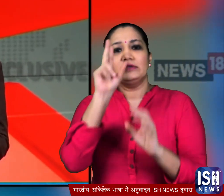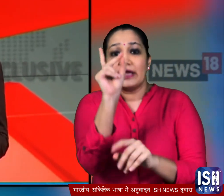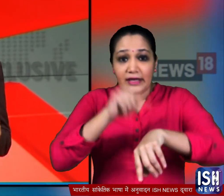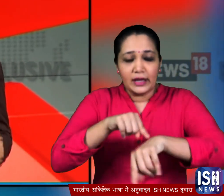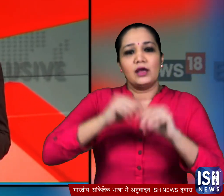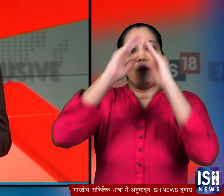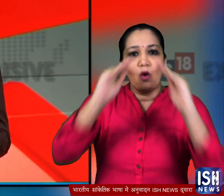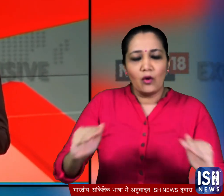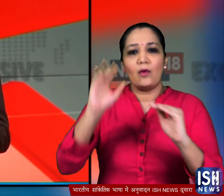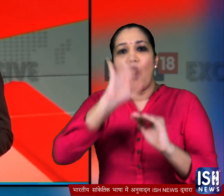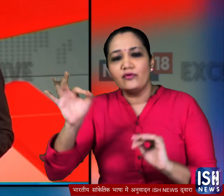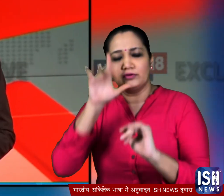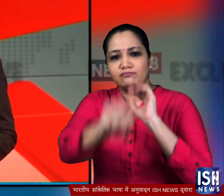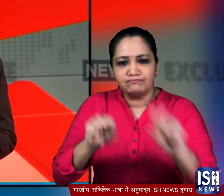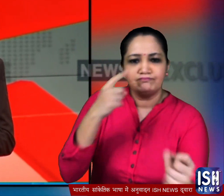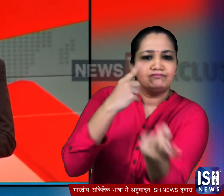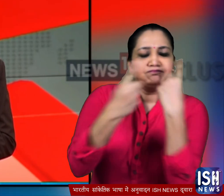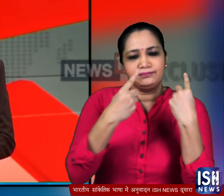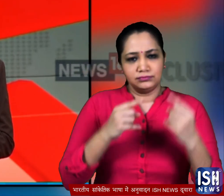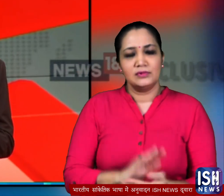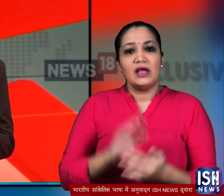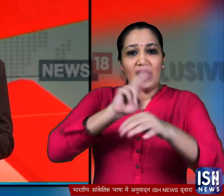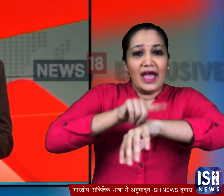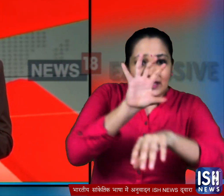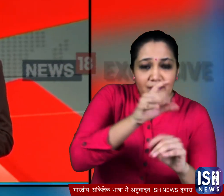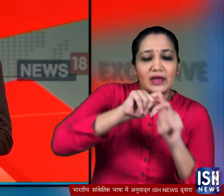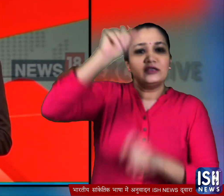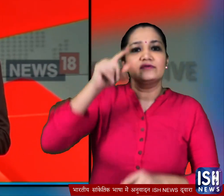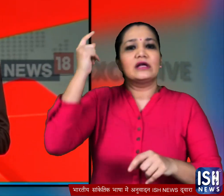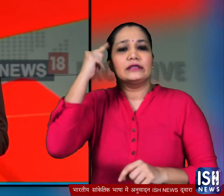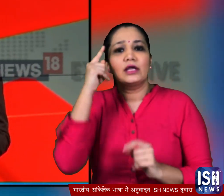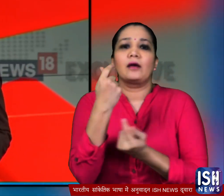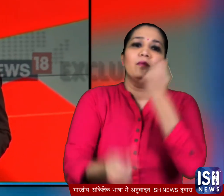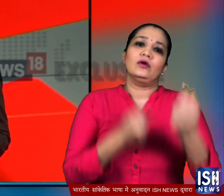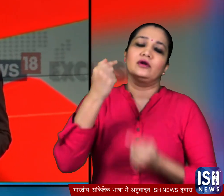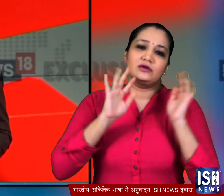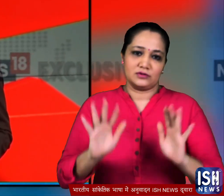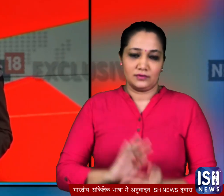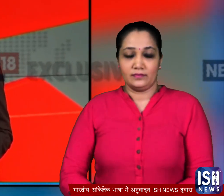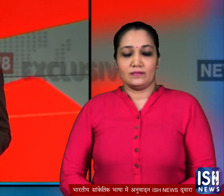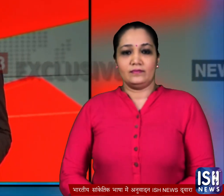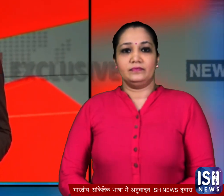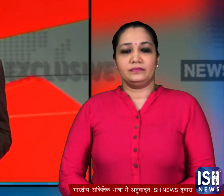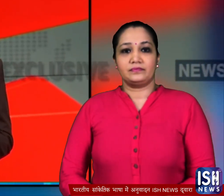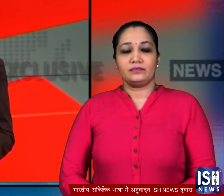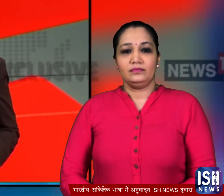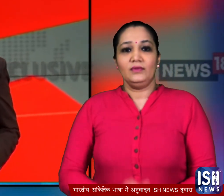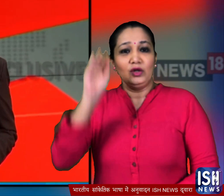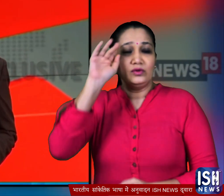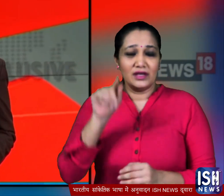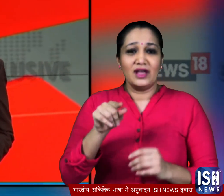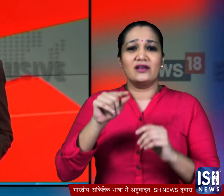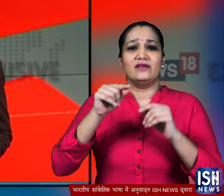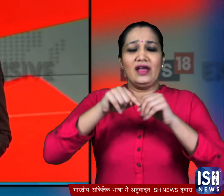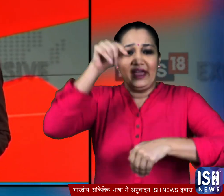अनिल देशमुख के घर और दफ्तर पर छापा मारा, जिसे एनसीपी और शिवसेना ने राजनीति से प्रेरित बताया। खबर है कि यूपी